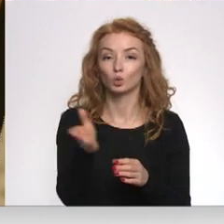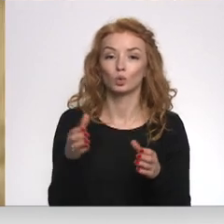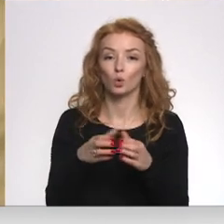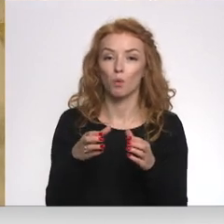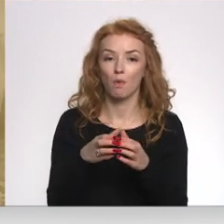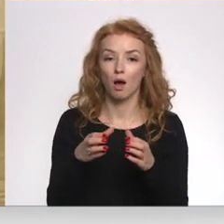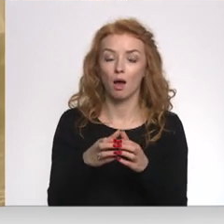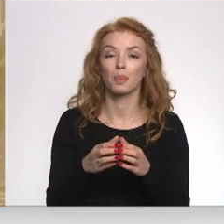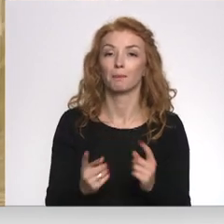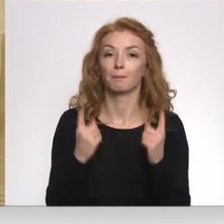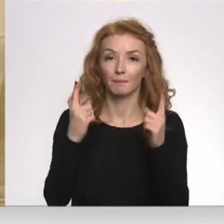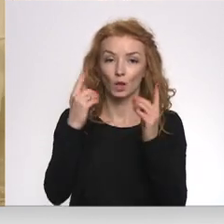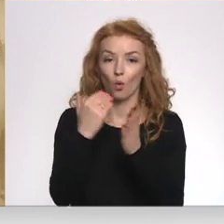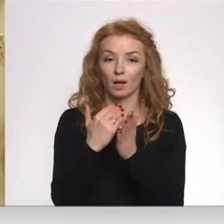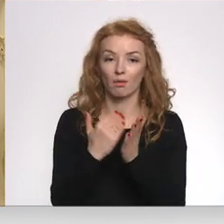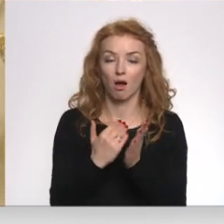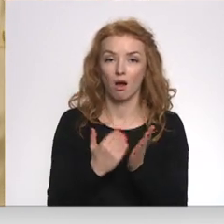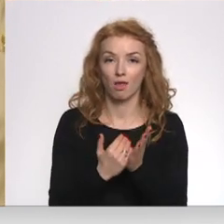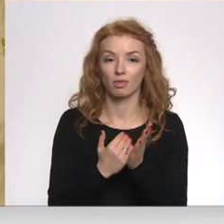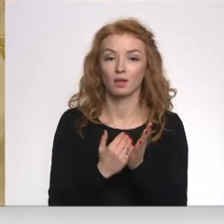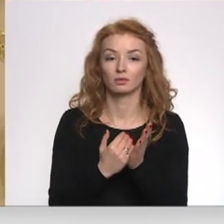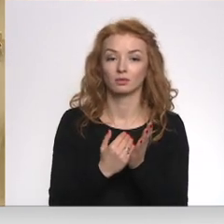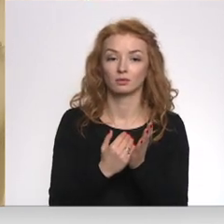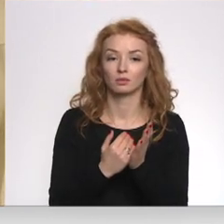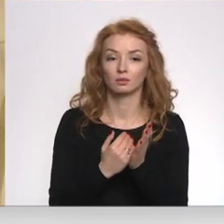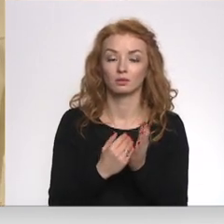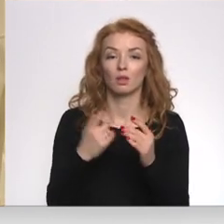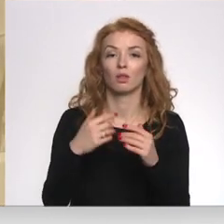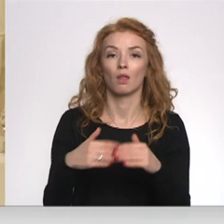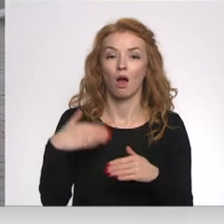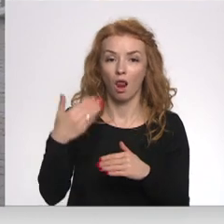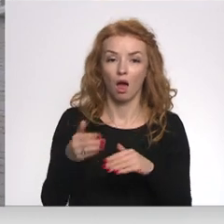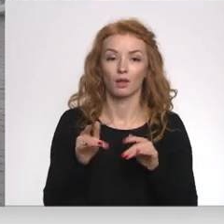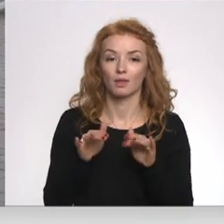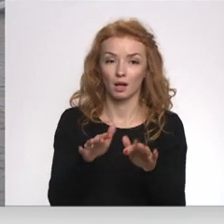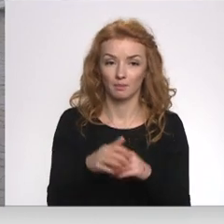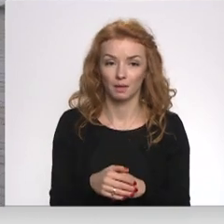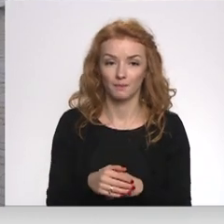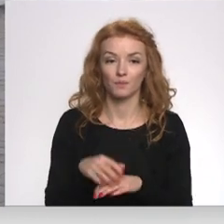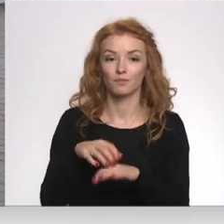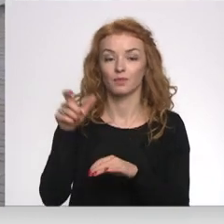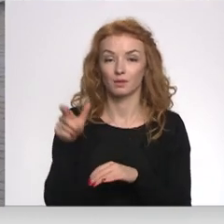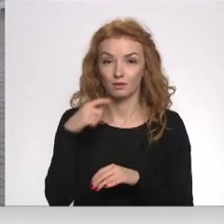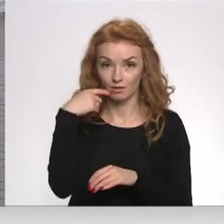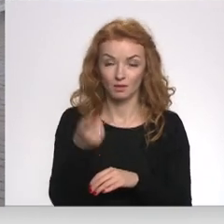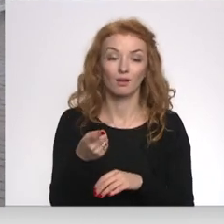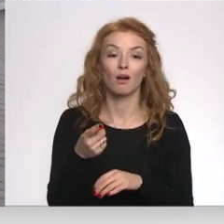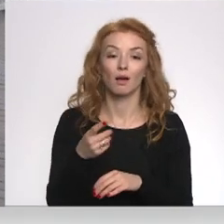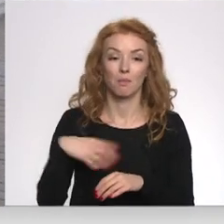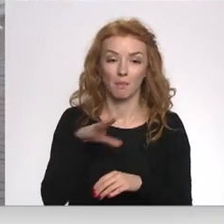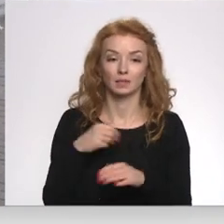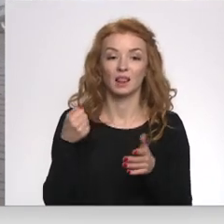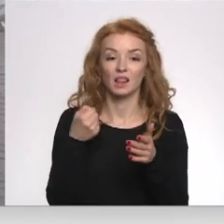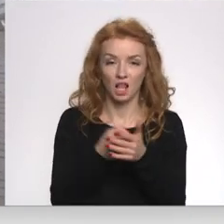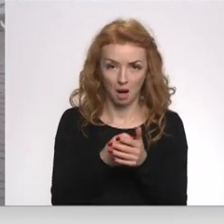pasakot prioritāte. Prioritāte, sarkana. Tālāk darbības. Personālam klājās labi, personāls tiek galā. Protams,